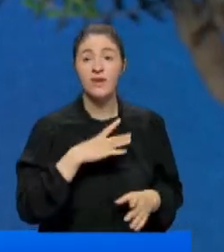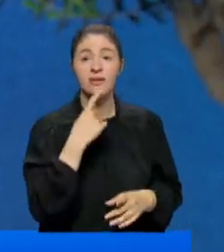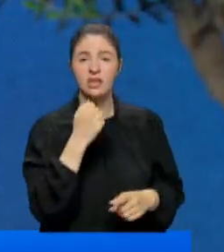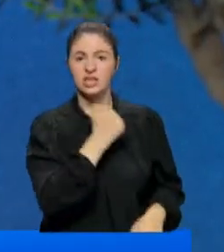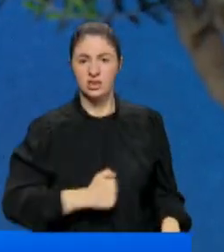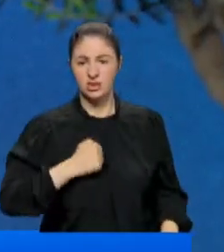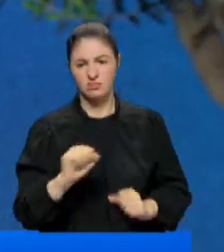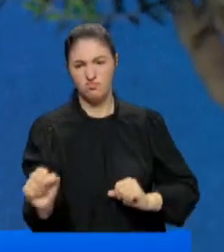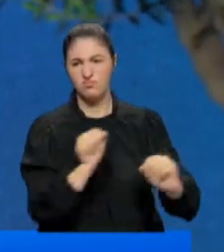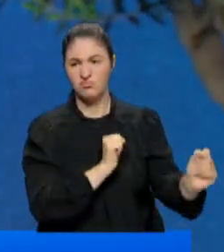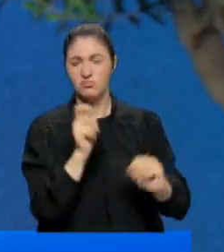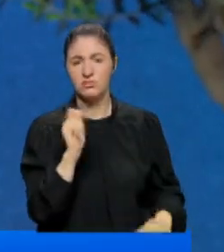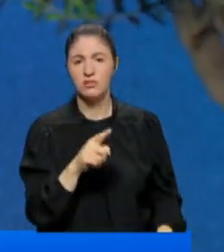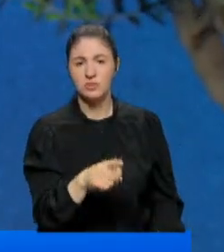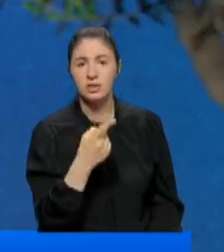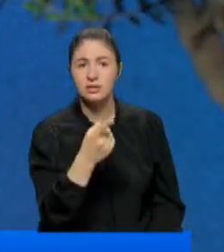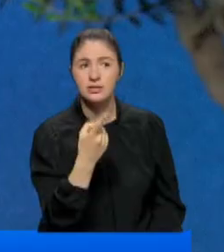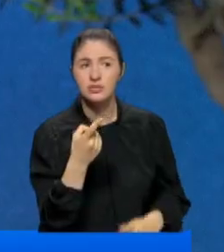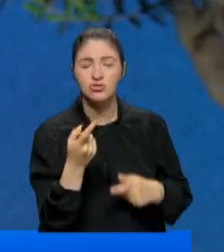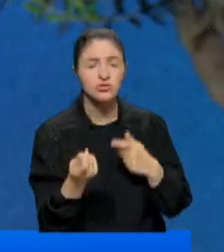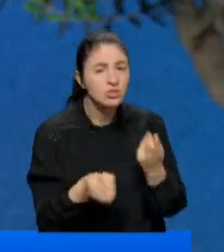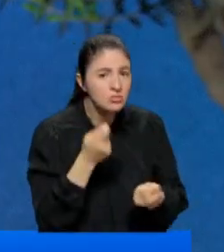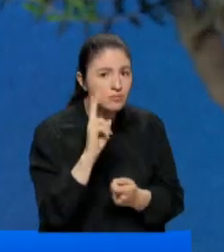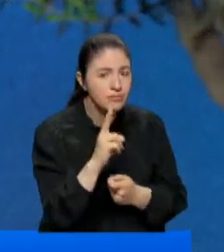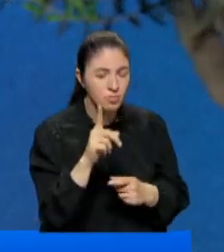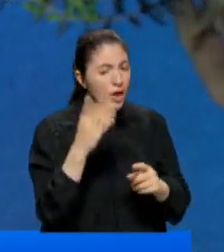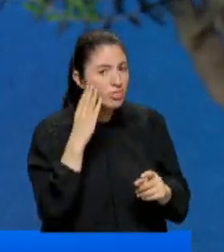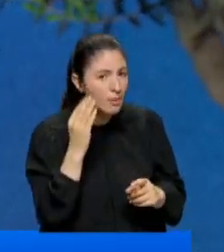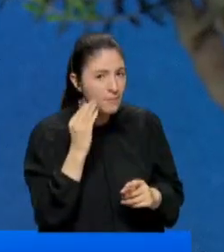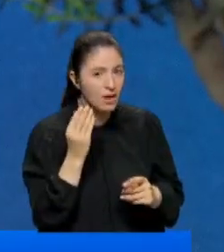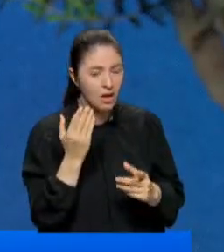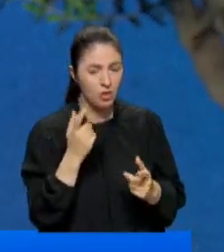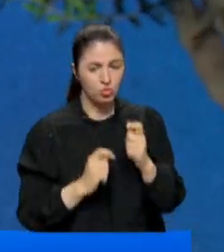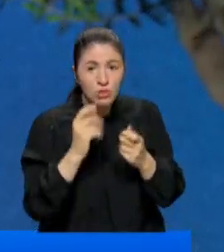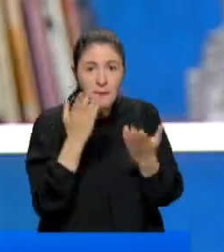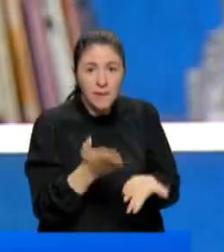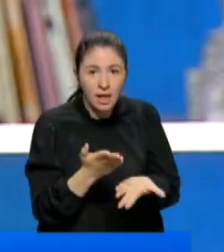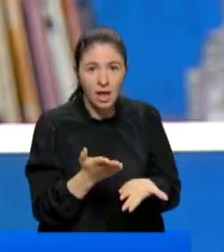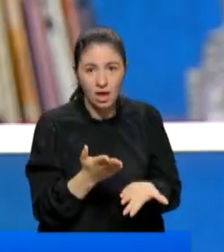diyenlere kızdı, tepkisini gösterdi. Sizin çalışmalarınız bu bağlamda, süte bile